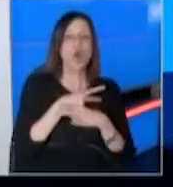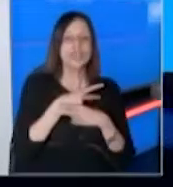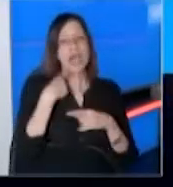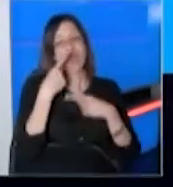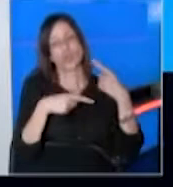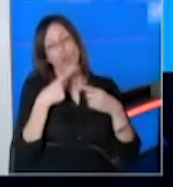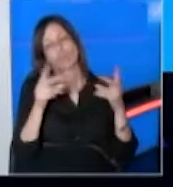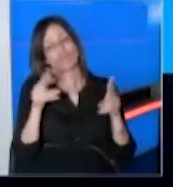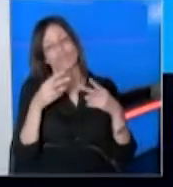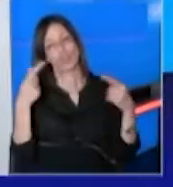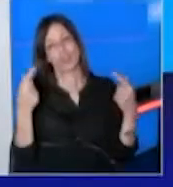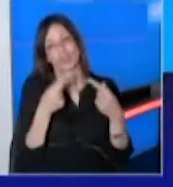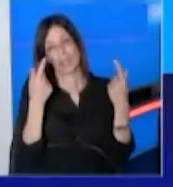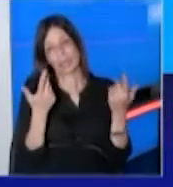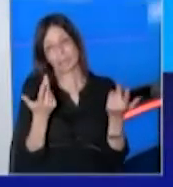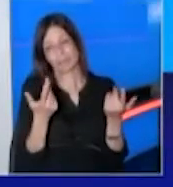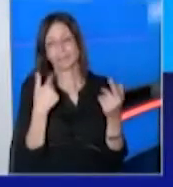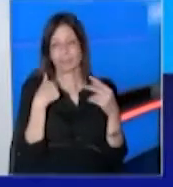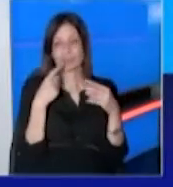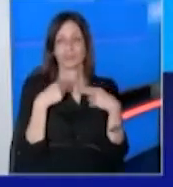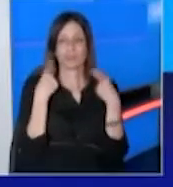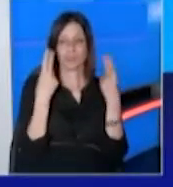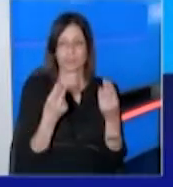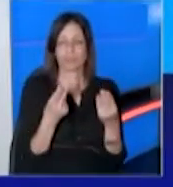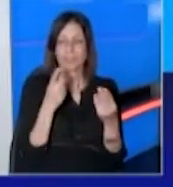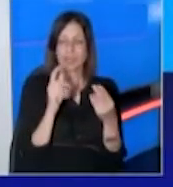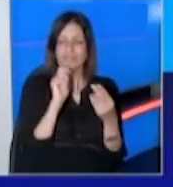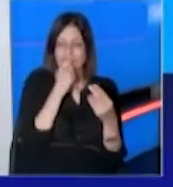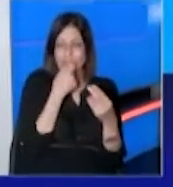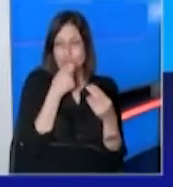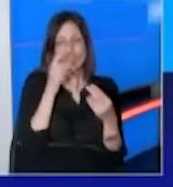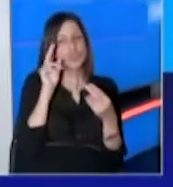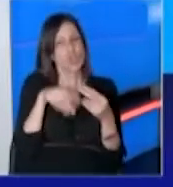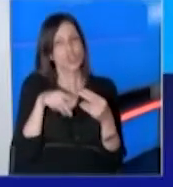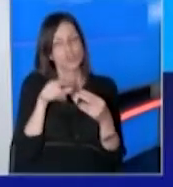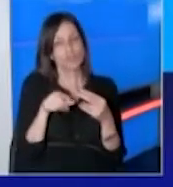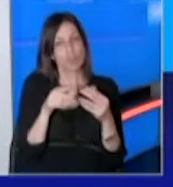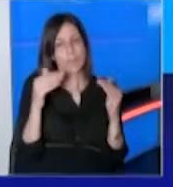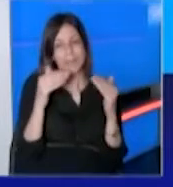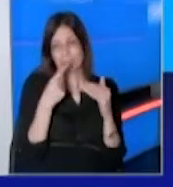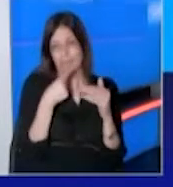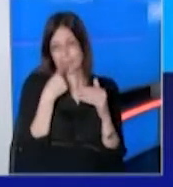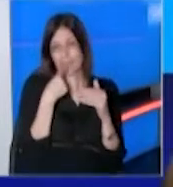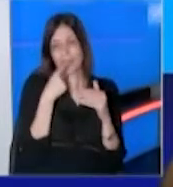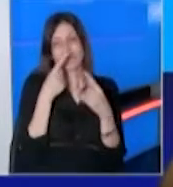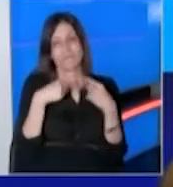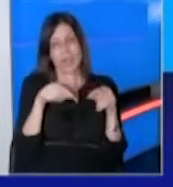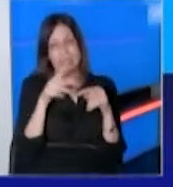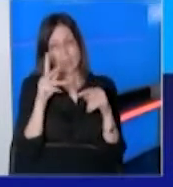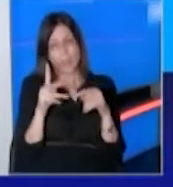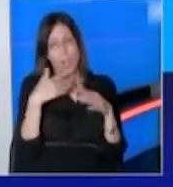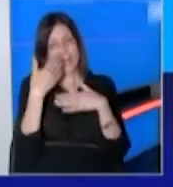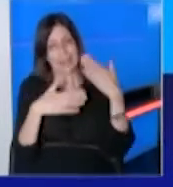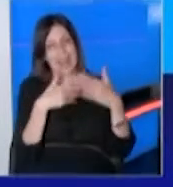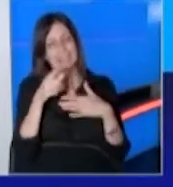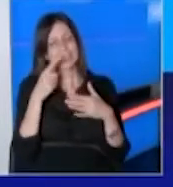עם חוזה לדורות עכשיו. אוקיי, אז אני חוזר רגע למאג'יקל מיסטרי טור שלנו. בעצם יש פה, לפי הטענה, ועדת הפרוגרמות, ההליך הזה,